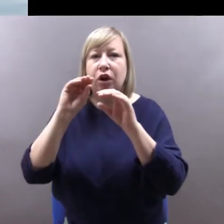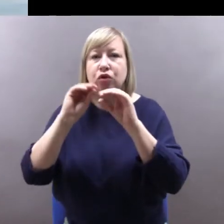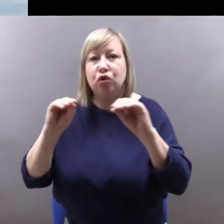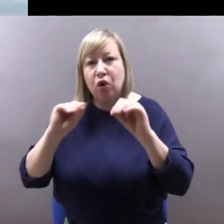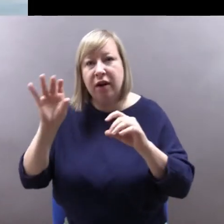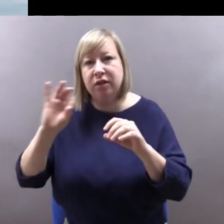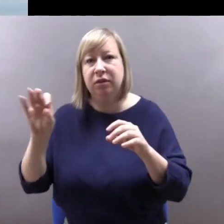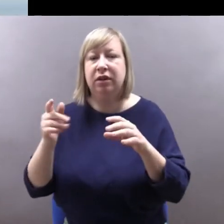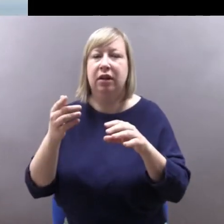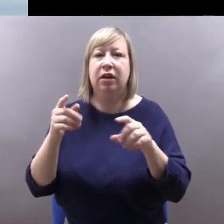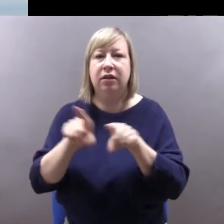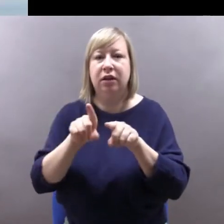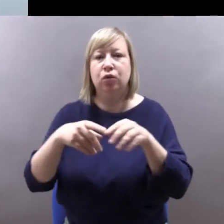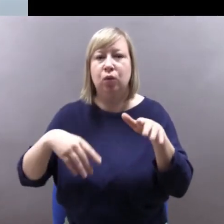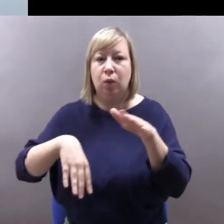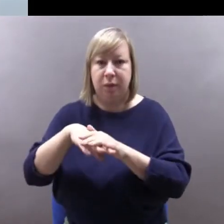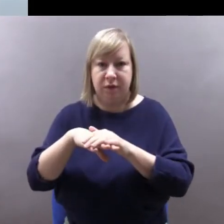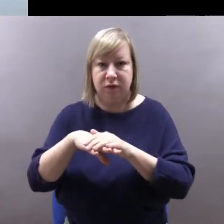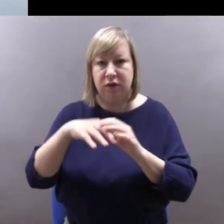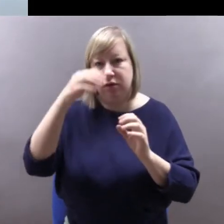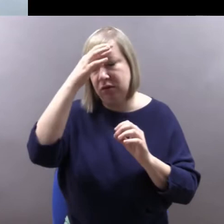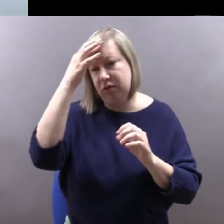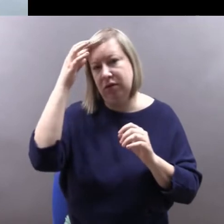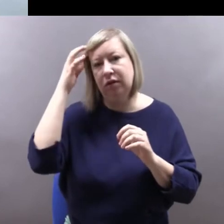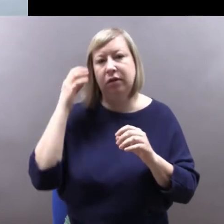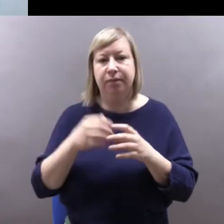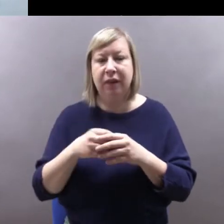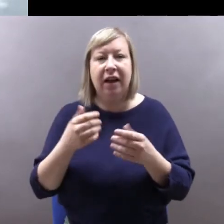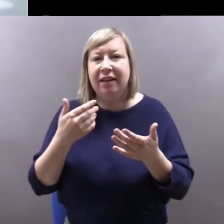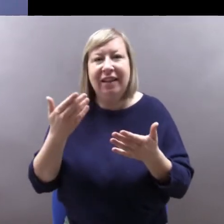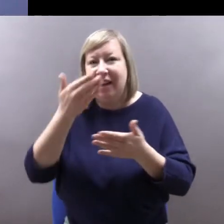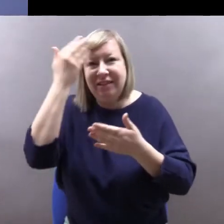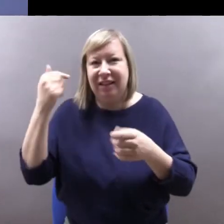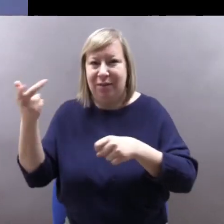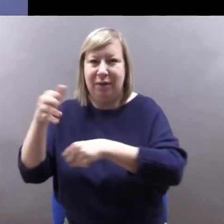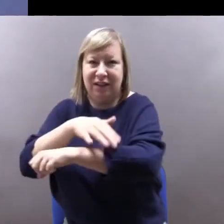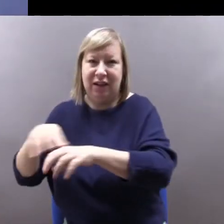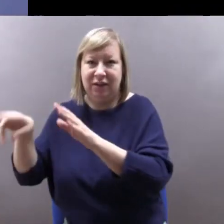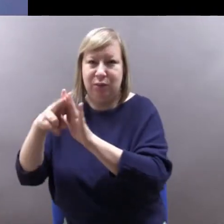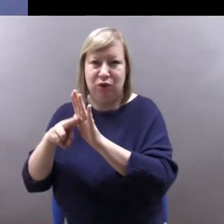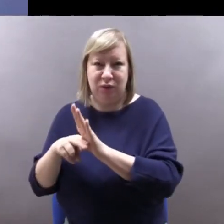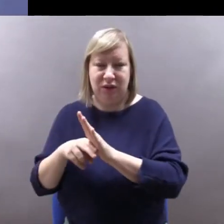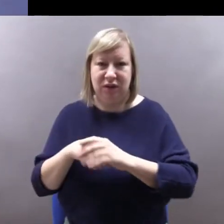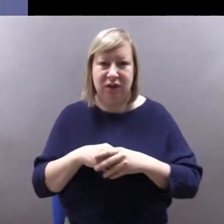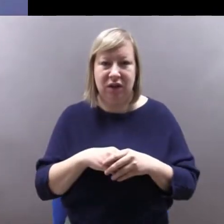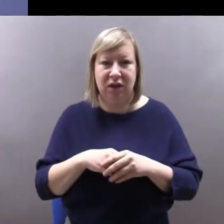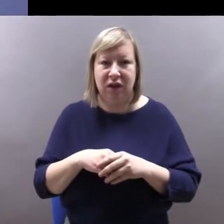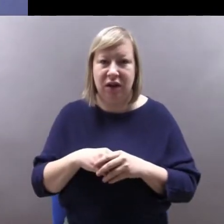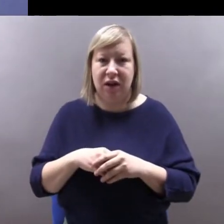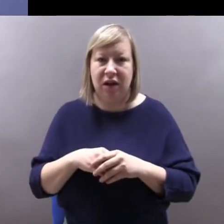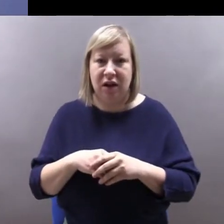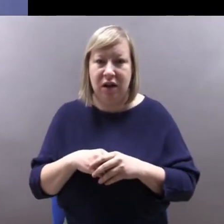uprawnienia. Okay. Możliwe, Adam, tak? No możliwe, wiesz, ja tam specjalnie na tych przepisach się nie znam, tak?